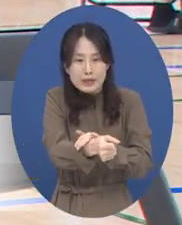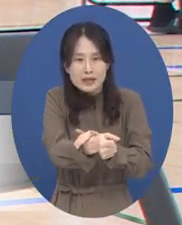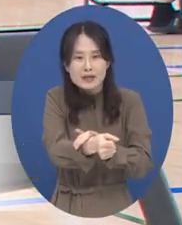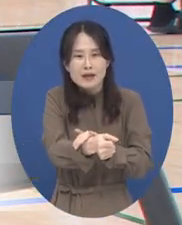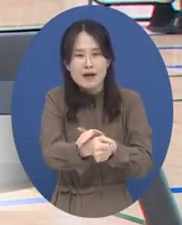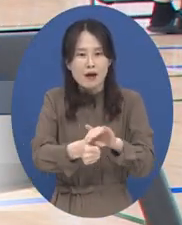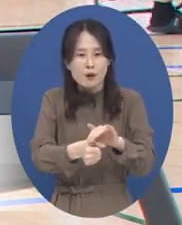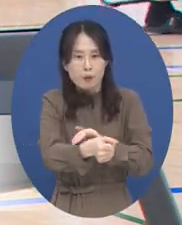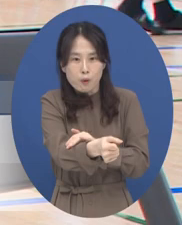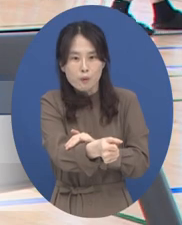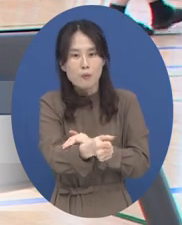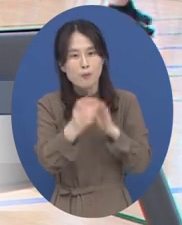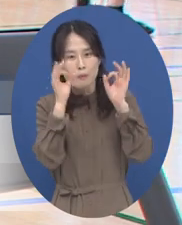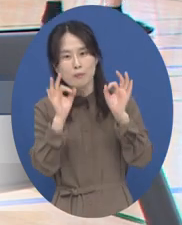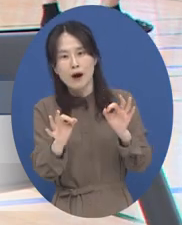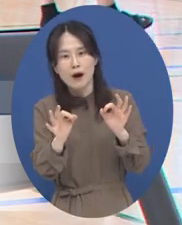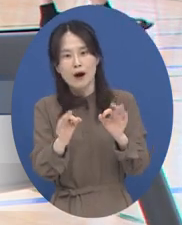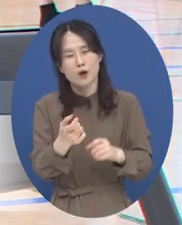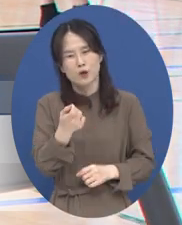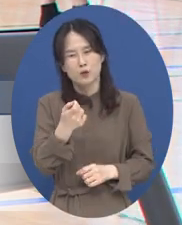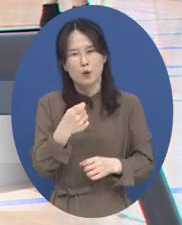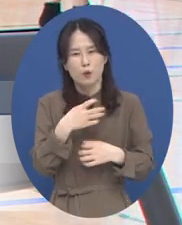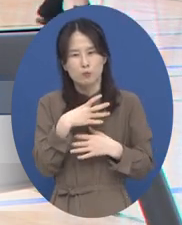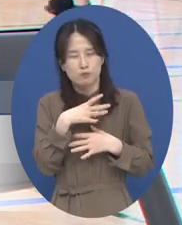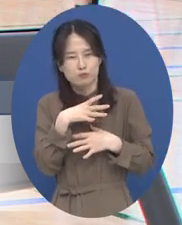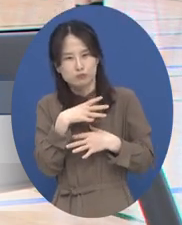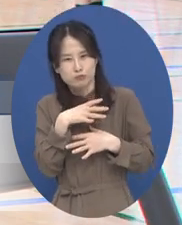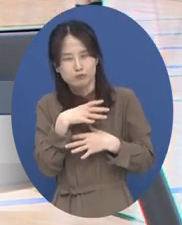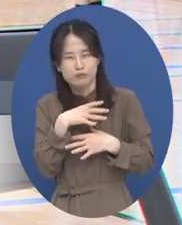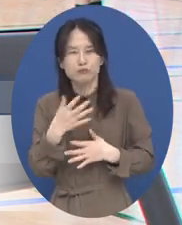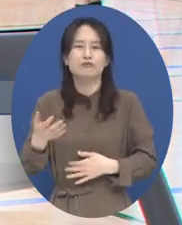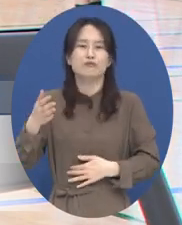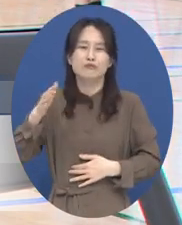막 이러고 막 듣는 막그 부분이